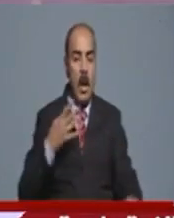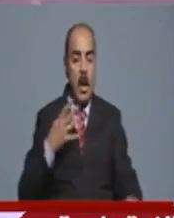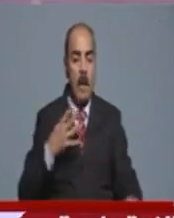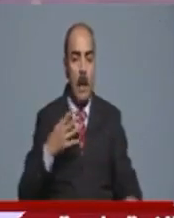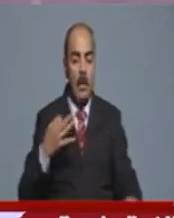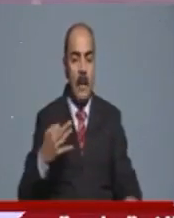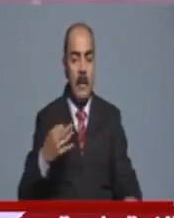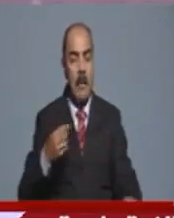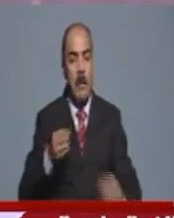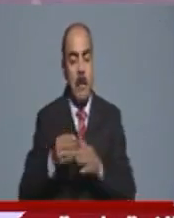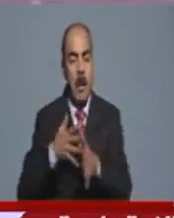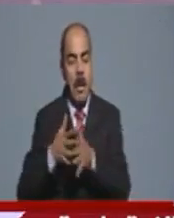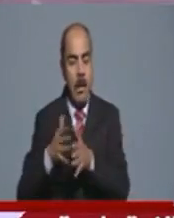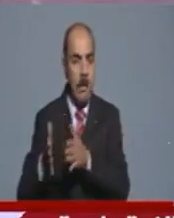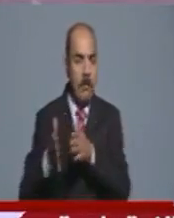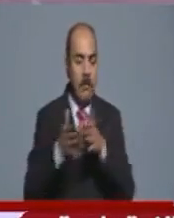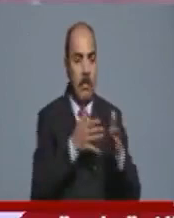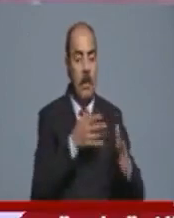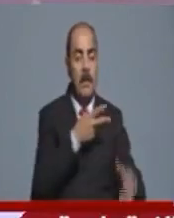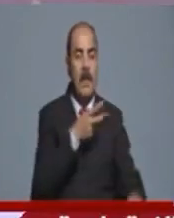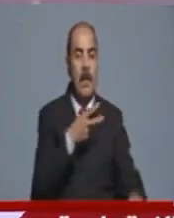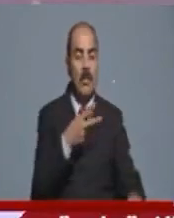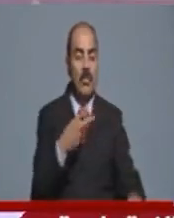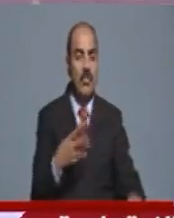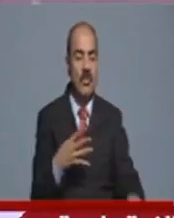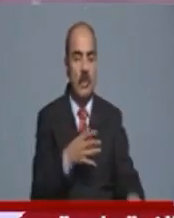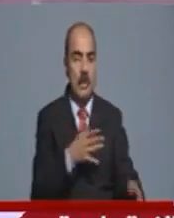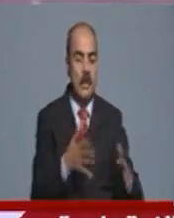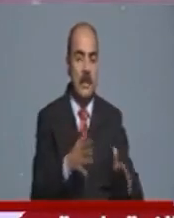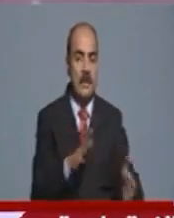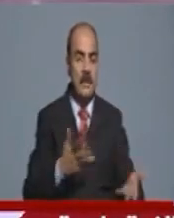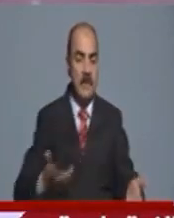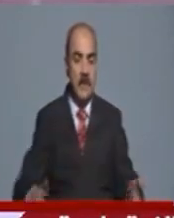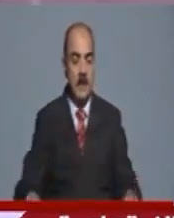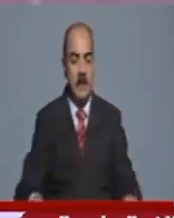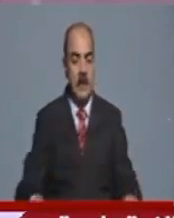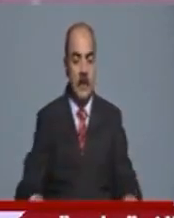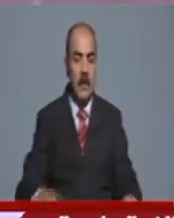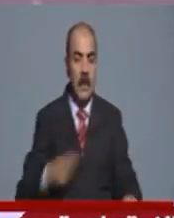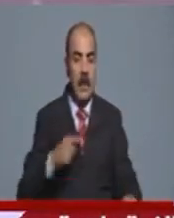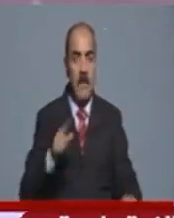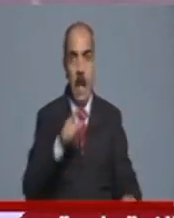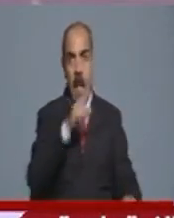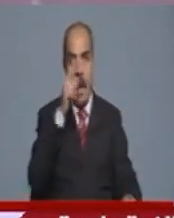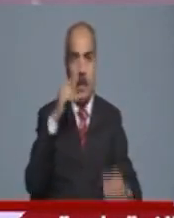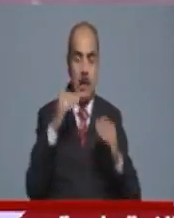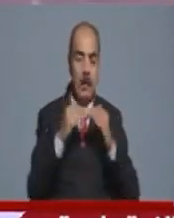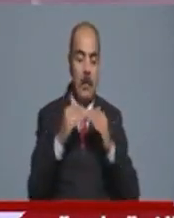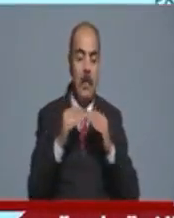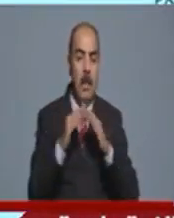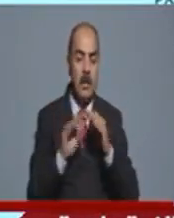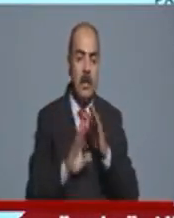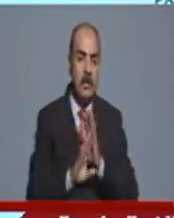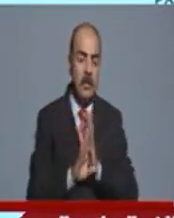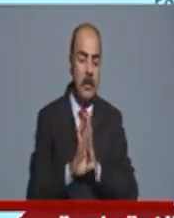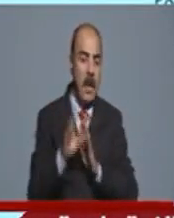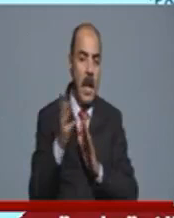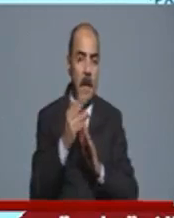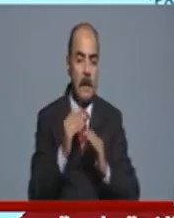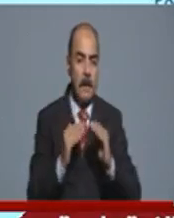كويس ولا ال 222 مليار ده كويس قوي؟ الحقيقه في معايير عالميه، احنا مصر مصنفه كدوله